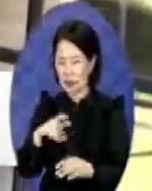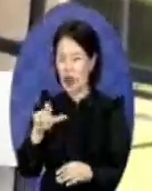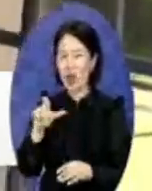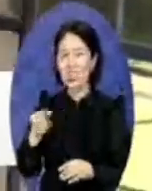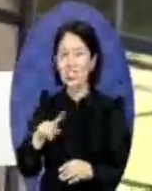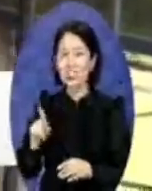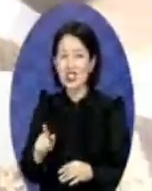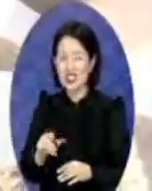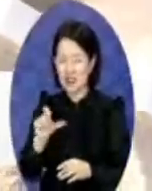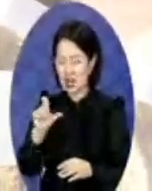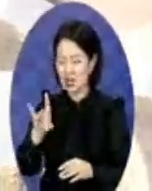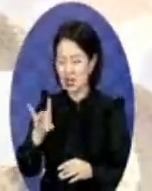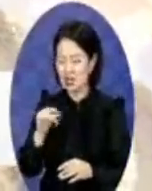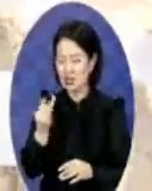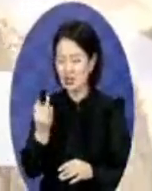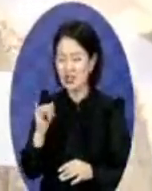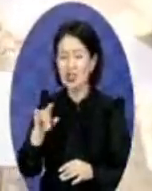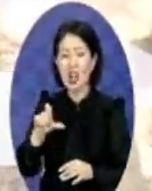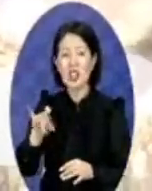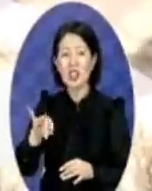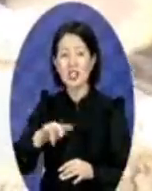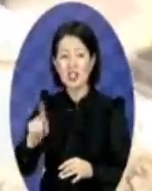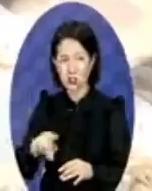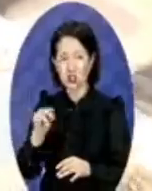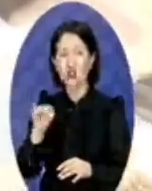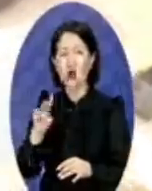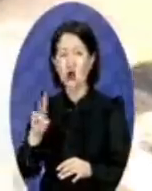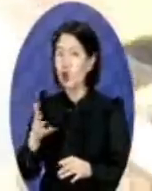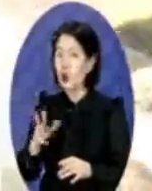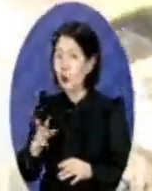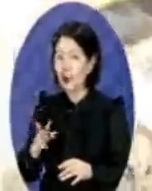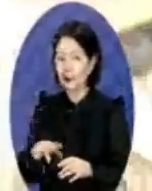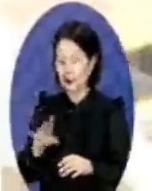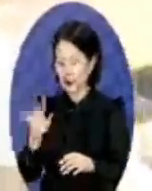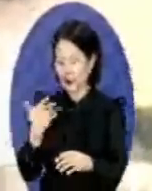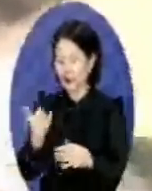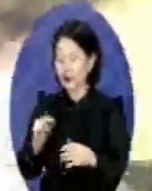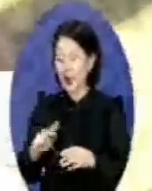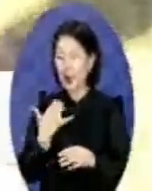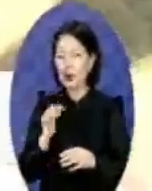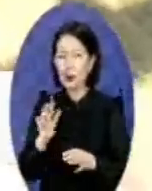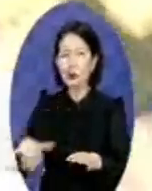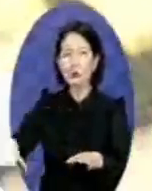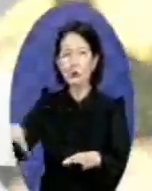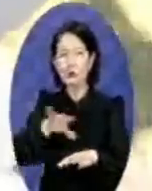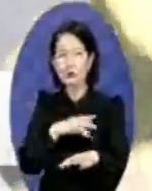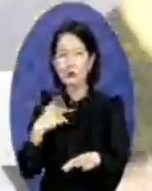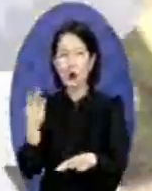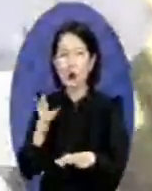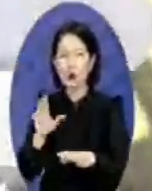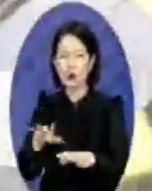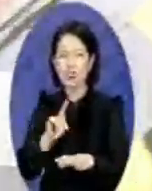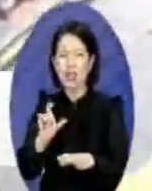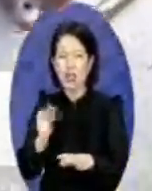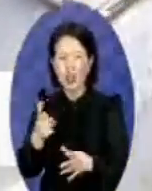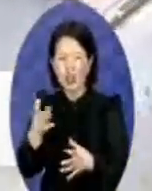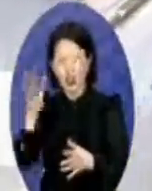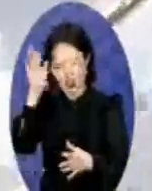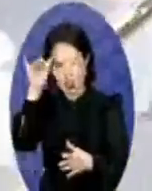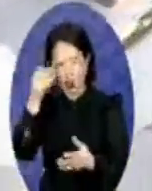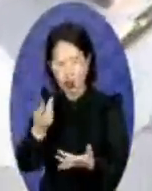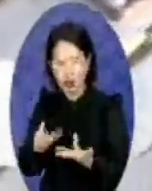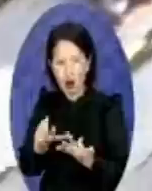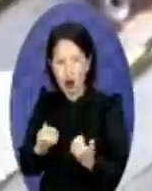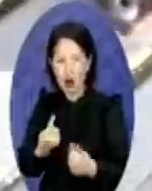ирлийцсэн чон байж магадгүй гэдэг энэ мэдээллийг үүж. За учир юу гэхээр нийслэлийн ногоон бүсэд сүүлийн жилүүдэд энэ зэрлэг нохоон тоотолгоо